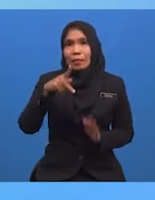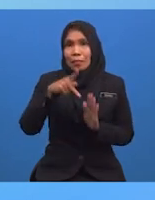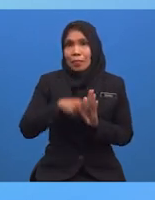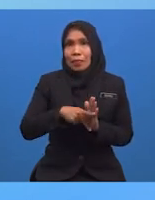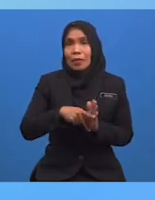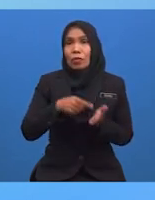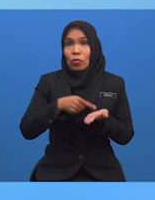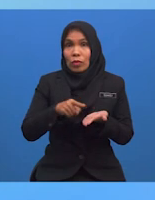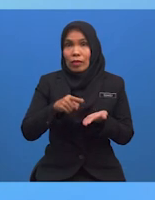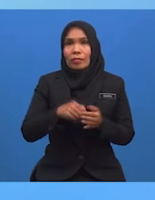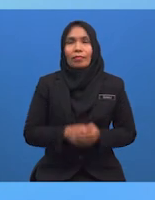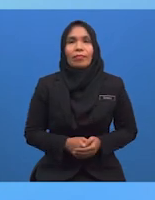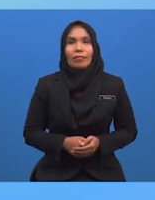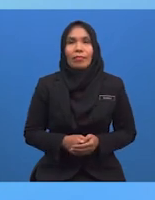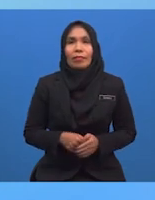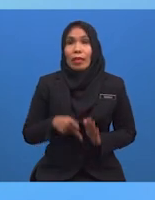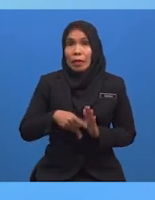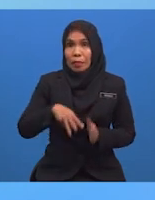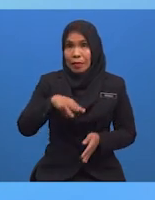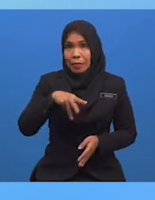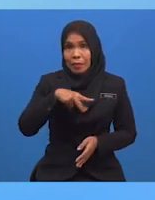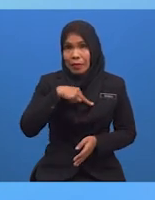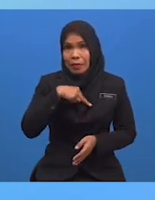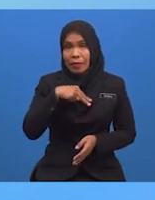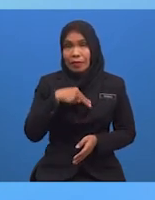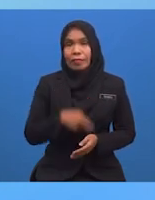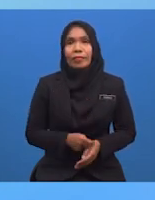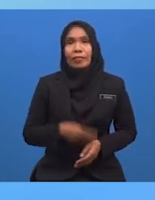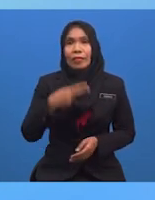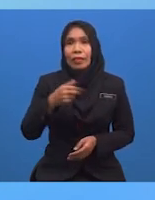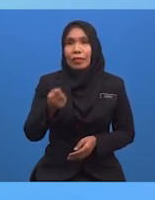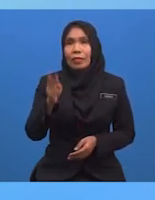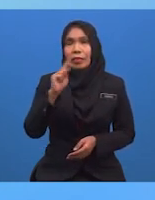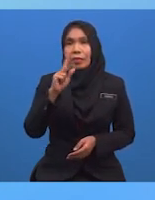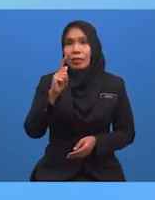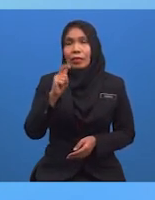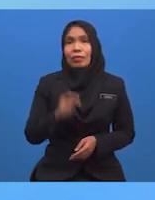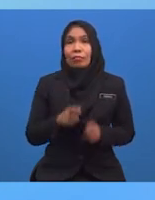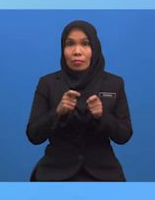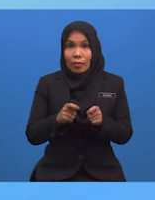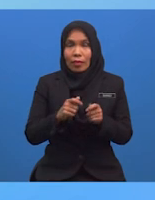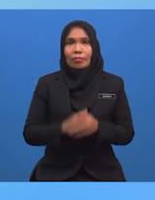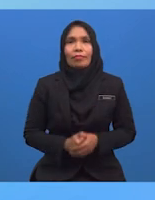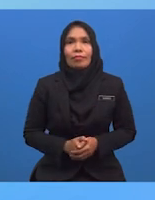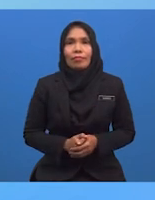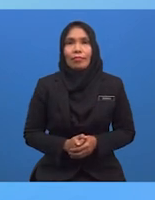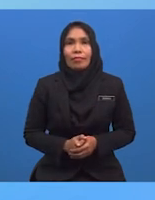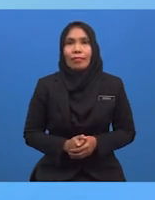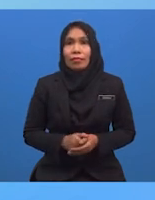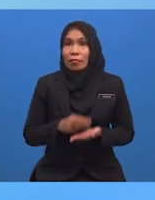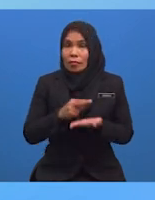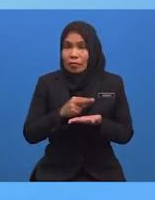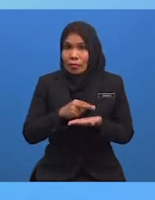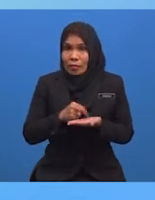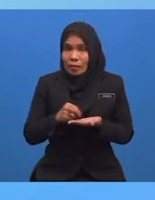inflasi. Golongan yang untung juga ialah orang yang menjadi penghutang, kerana nilai bayaran balik